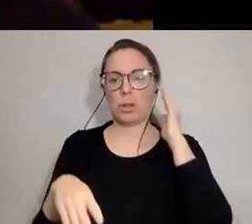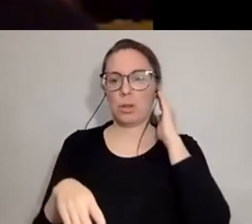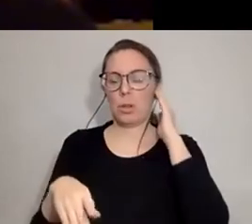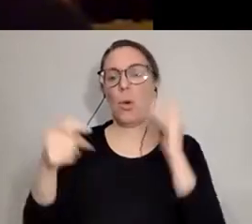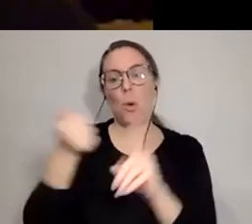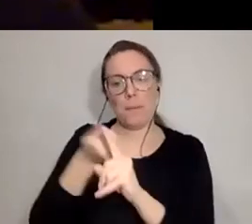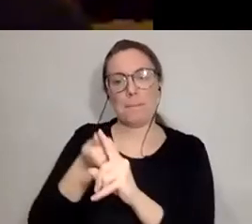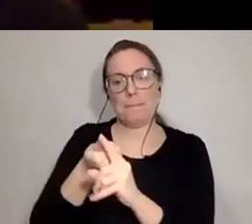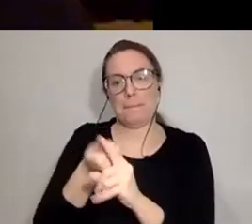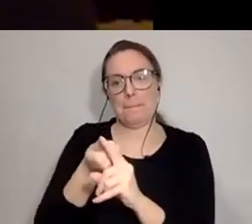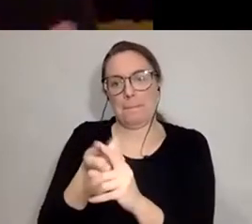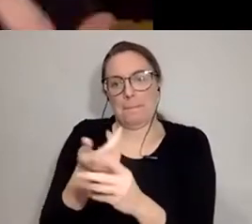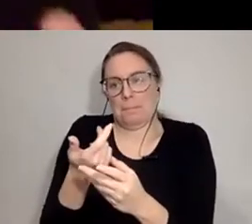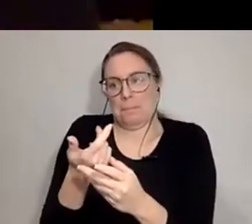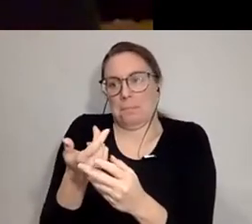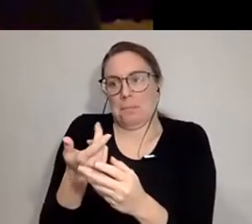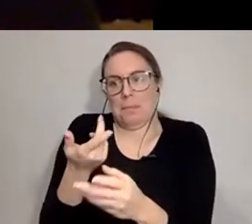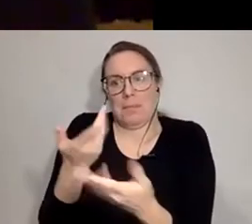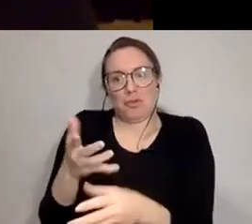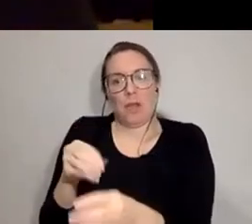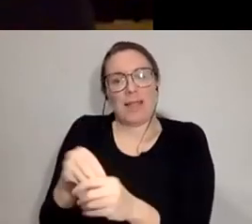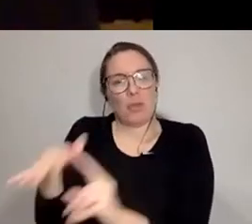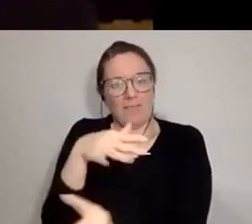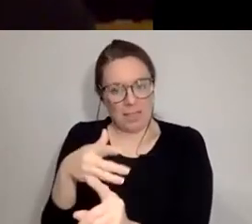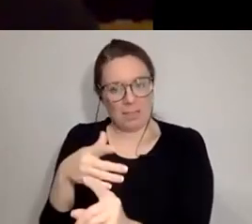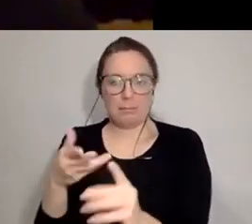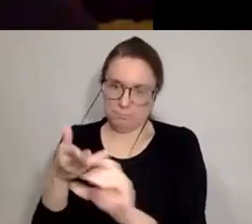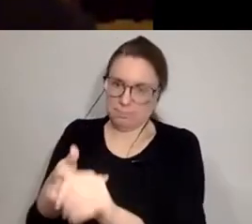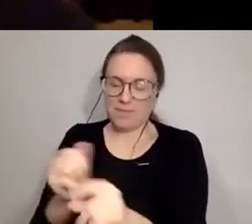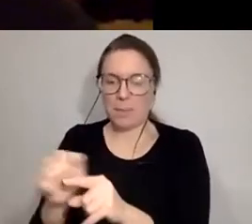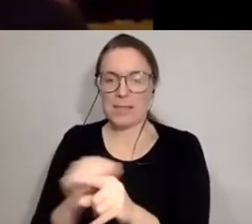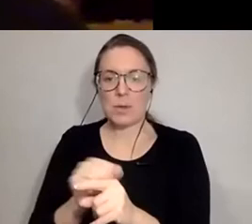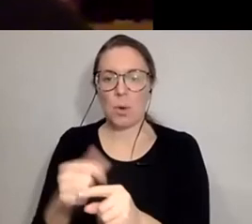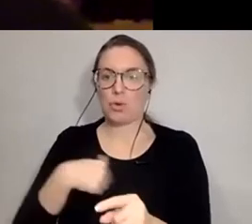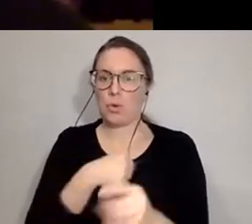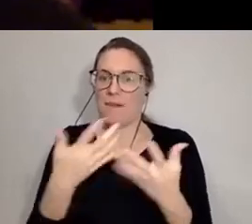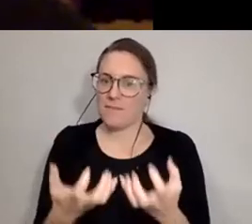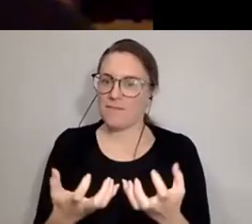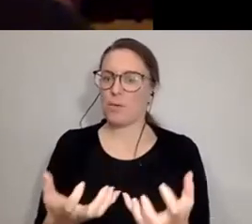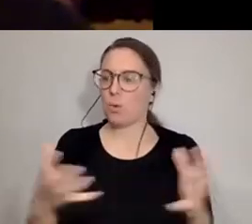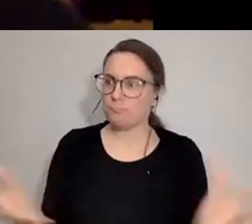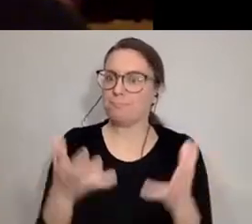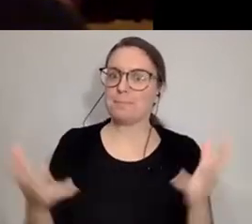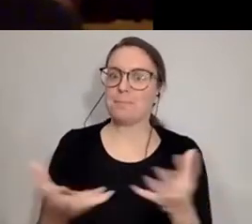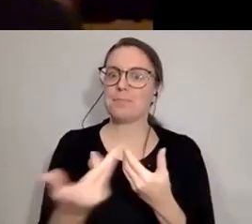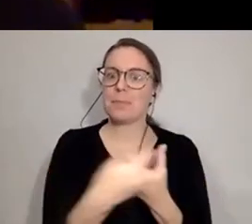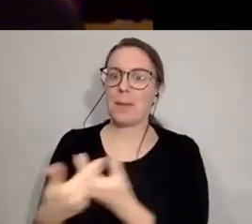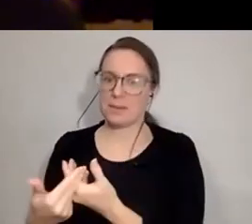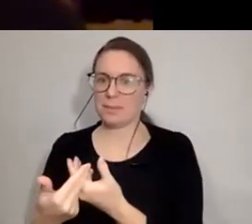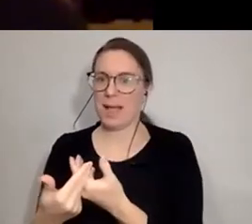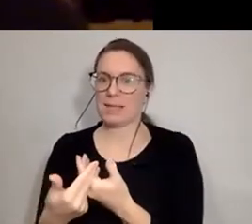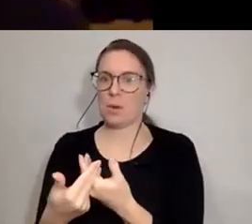personnes concernées. Voilà, donc on tente vraiment nous aussi de faire vivre cette question de la participation et pas seulement en théorie.